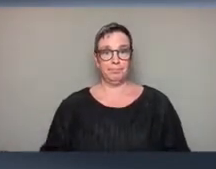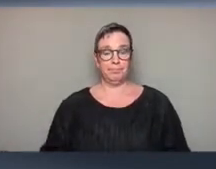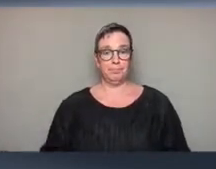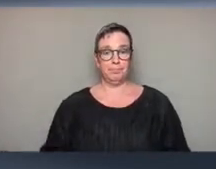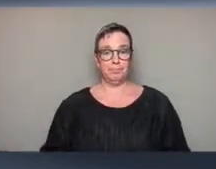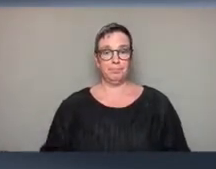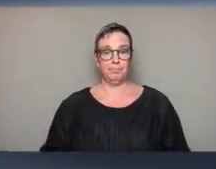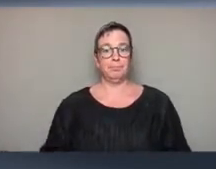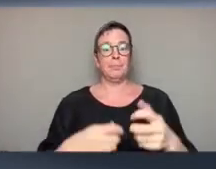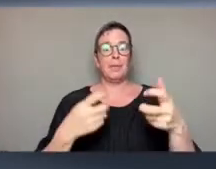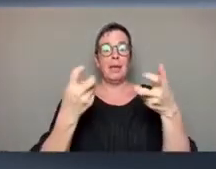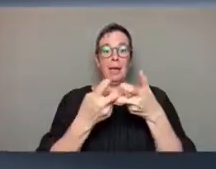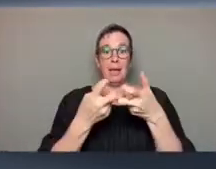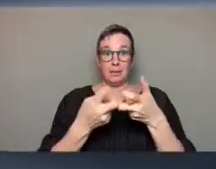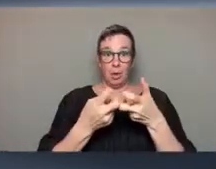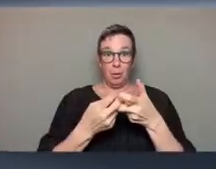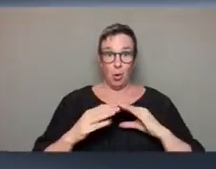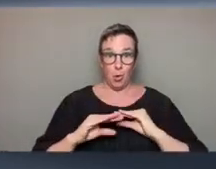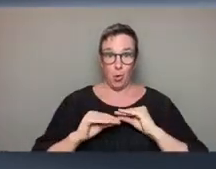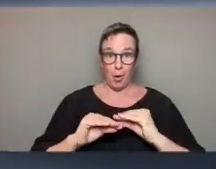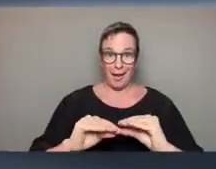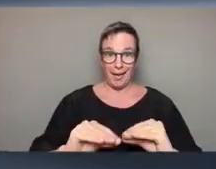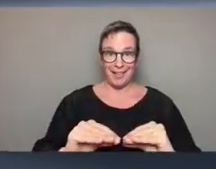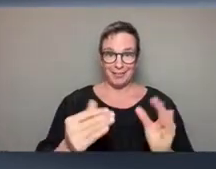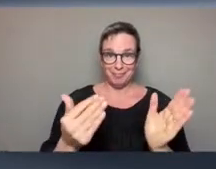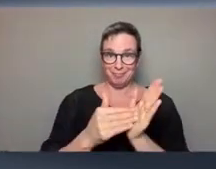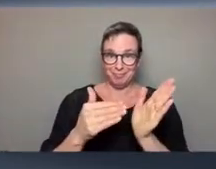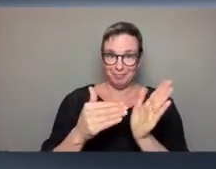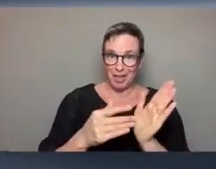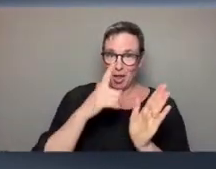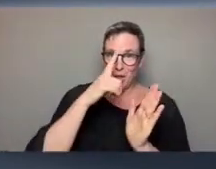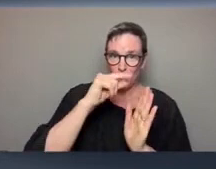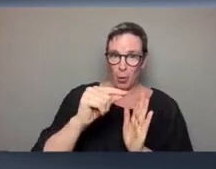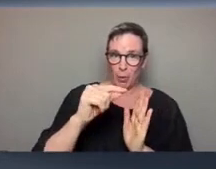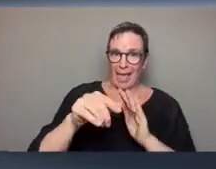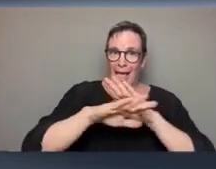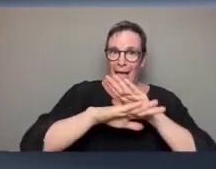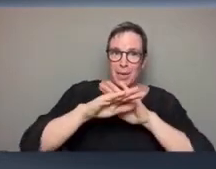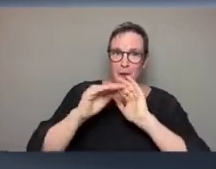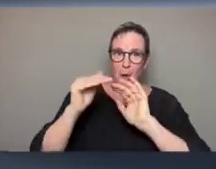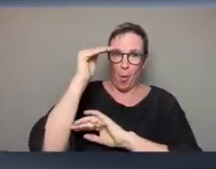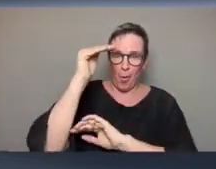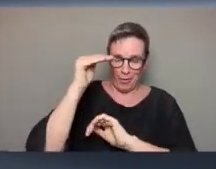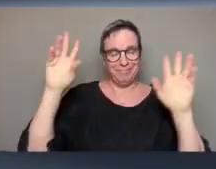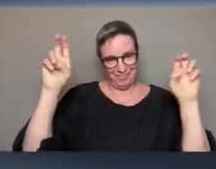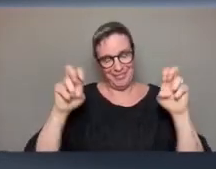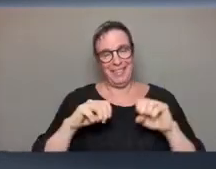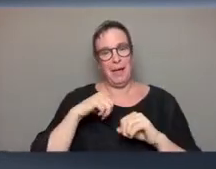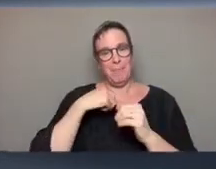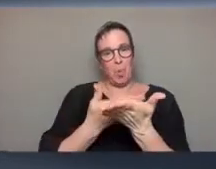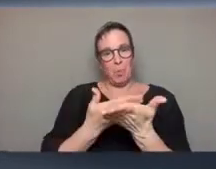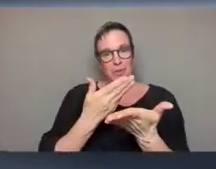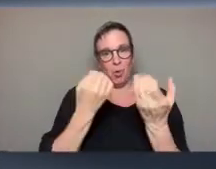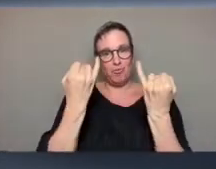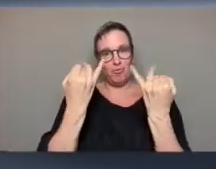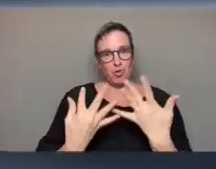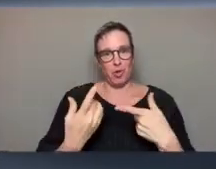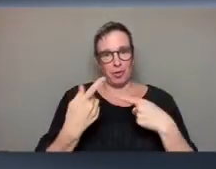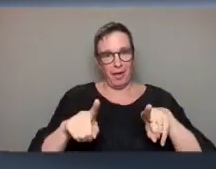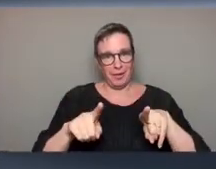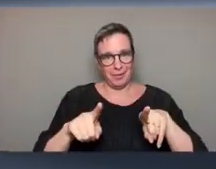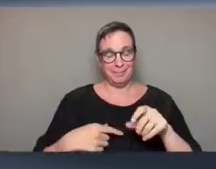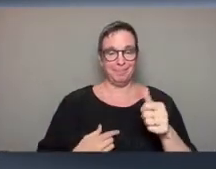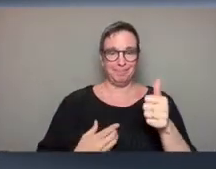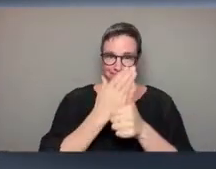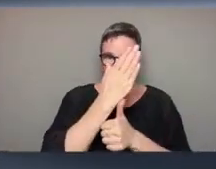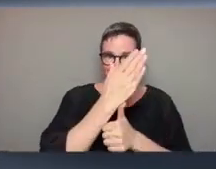Un exemple concret, c'est à nouveau celui du parc Gruyère Pays d'en Haut qui a mis plusieurs offres en place. Donc il